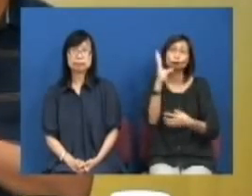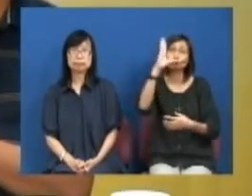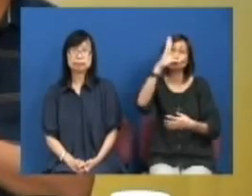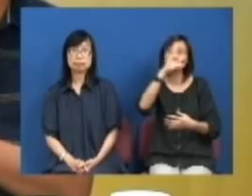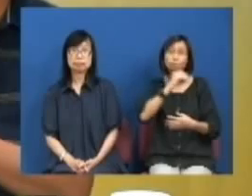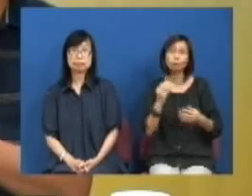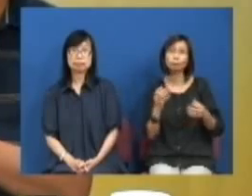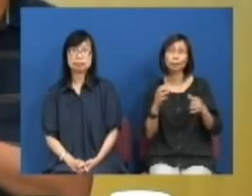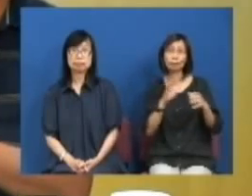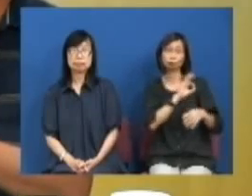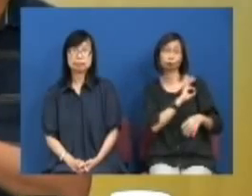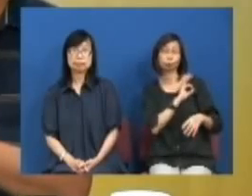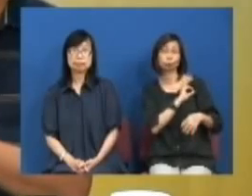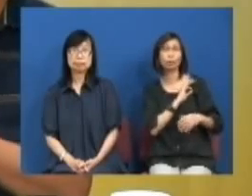係